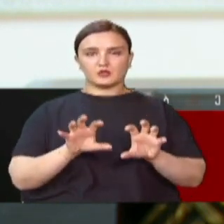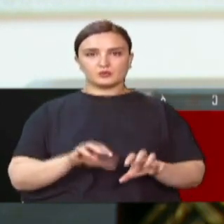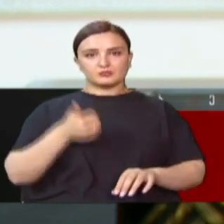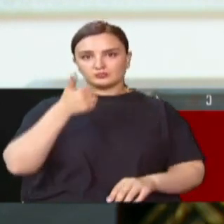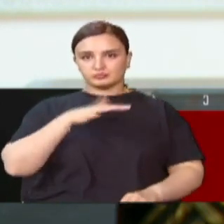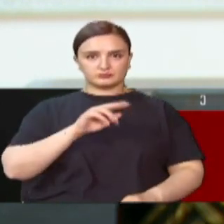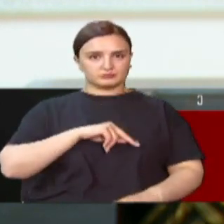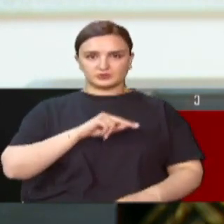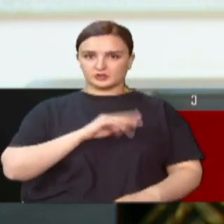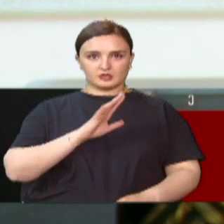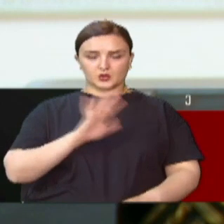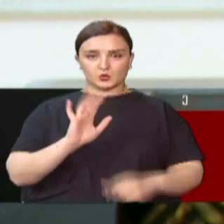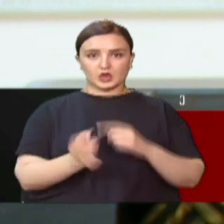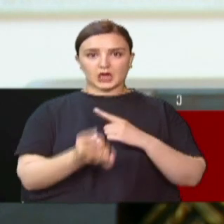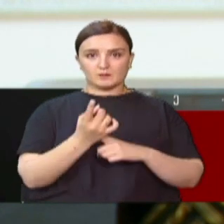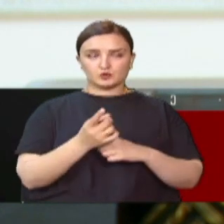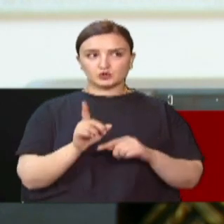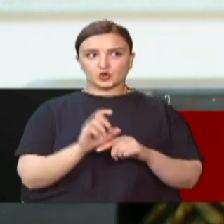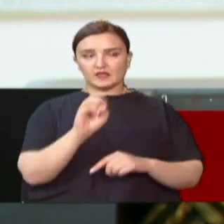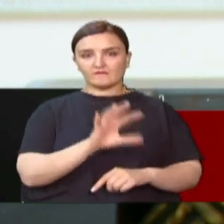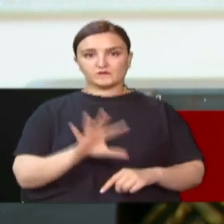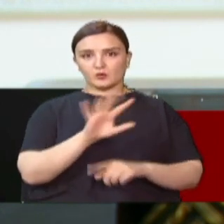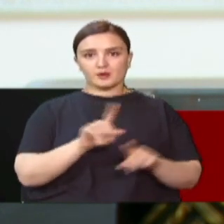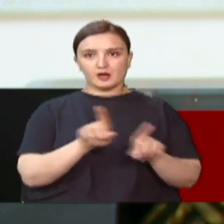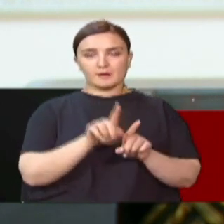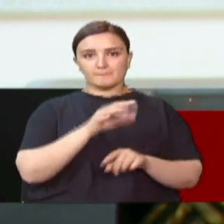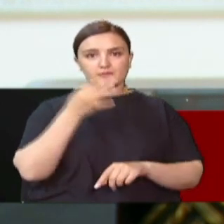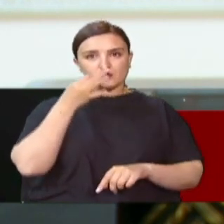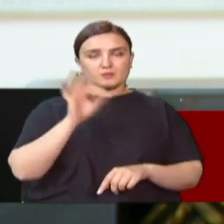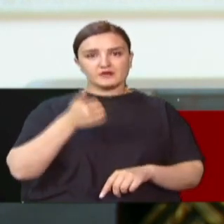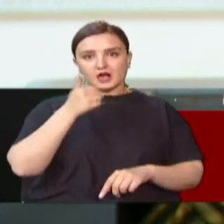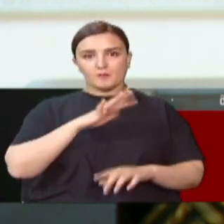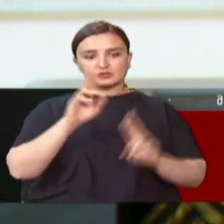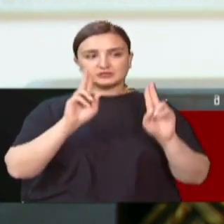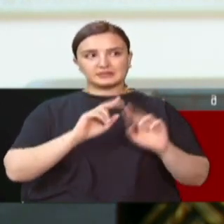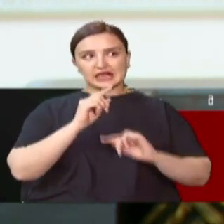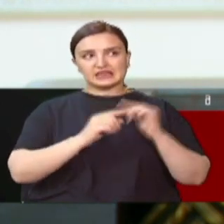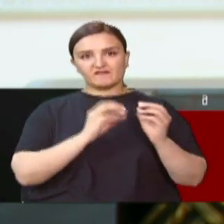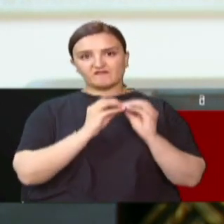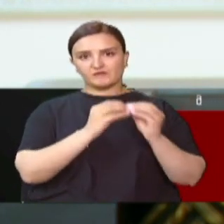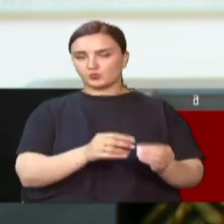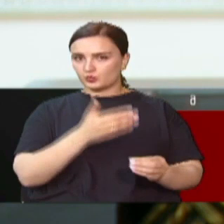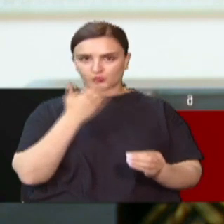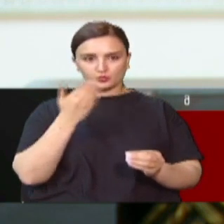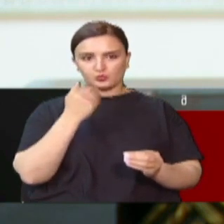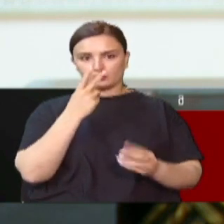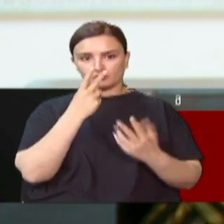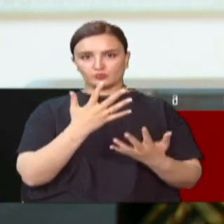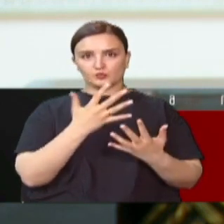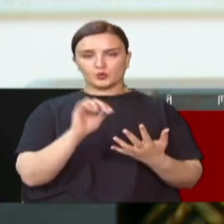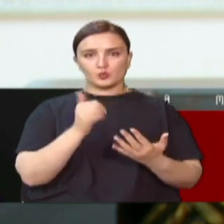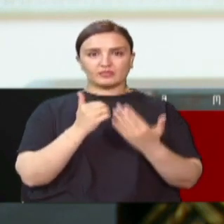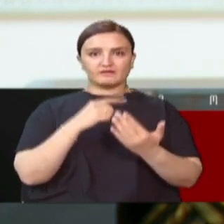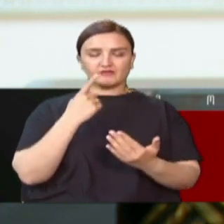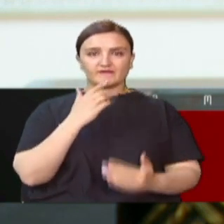და აღმოჩნდა, რომ არც ევროპაში არ არსებობს ამგვარი ტრადიცია და ეს თვალნათლივ გამოჩნდა, როგორც თქვენ